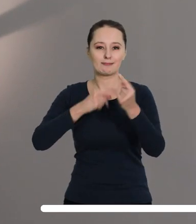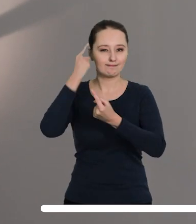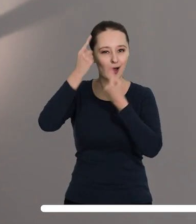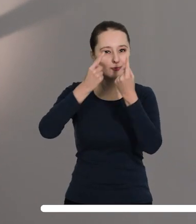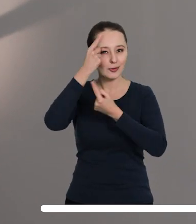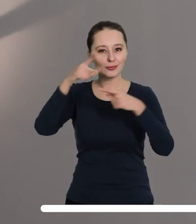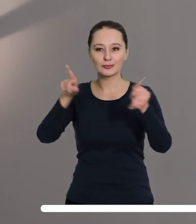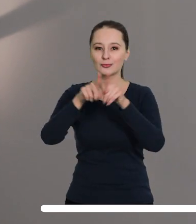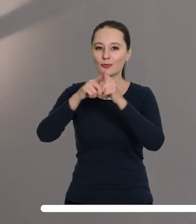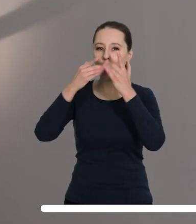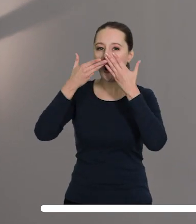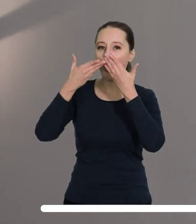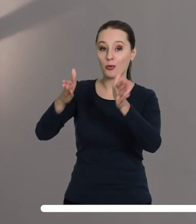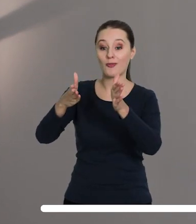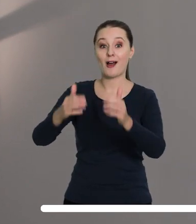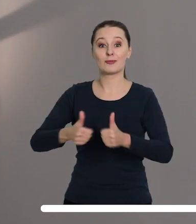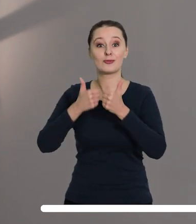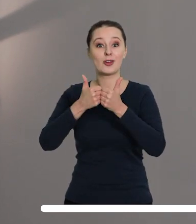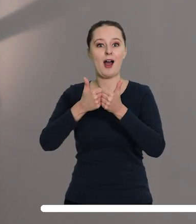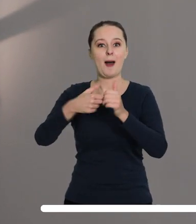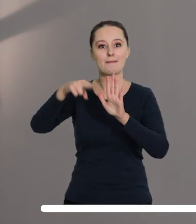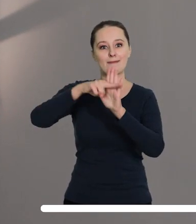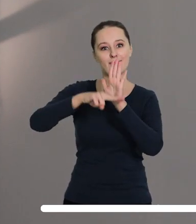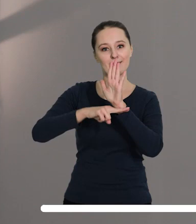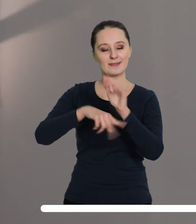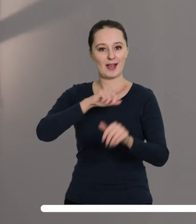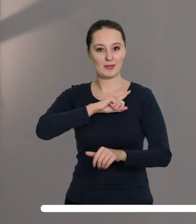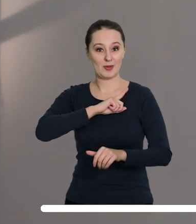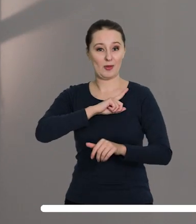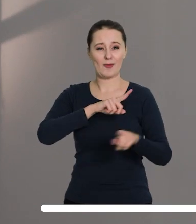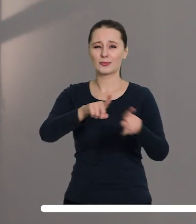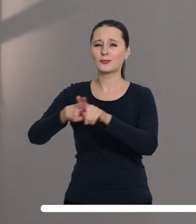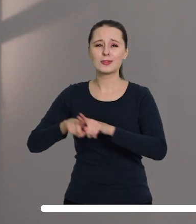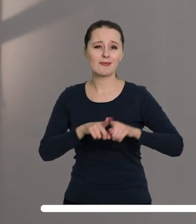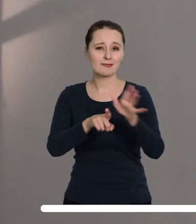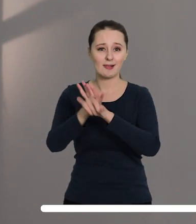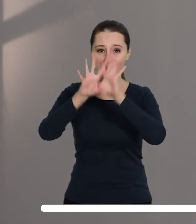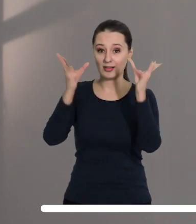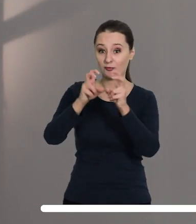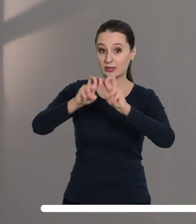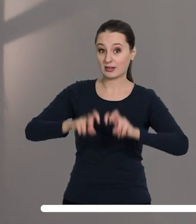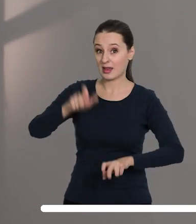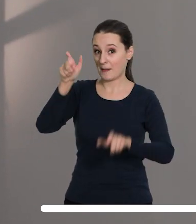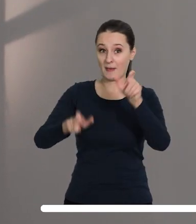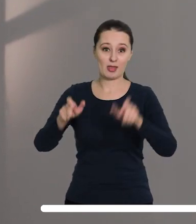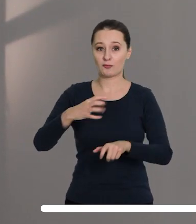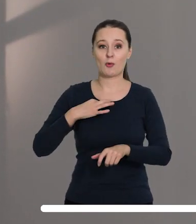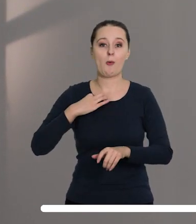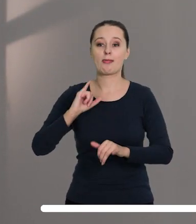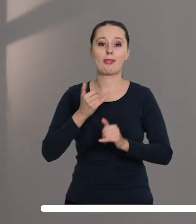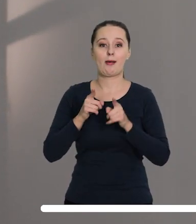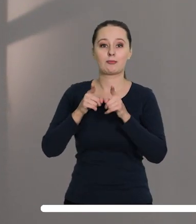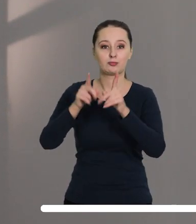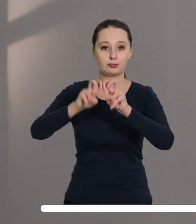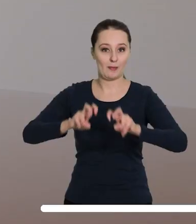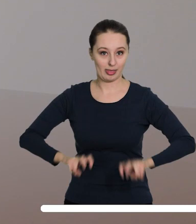przemyślana osobista strategia, i otwartość na to, by działać według reguł, które są wspólne dla badaczy niezależnie